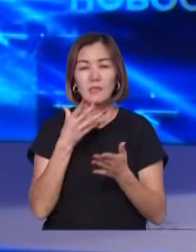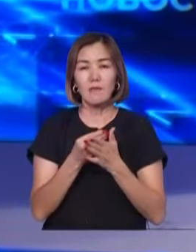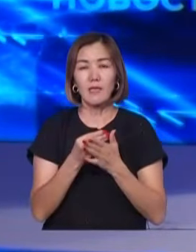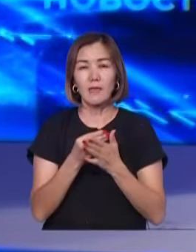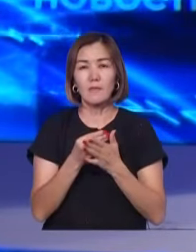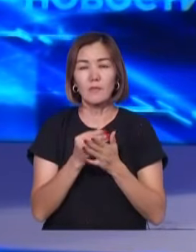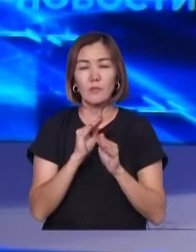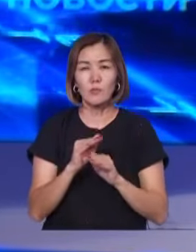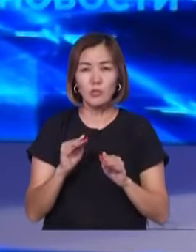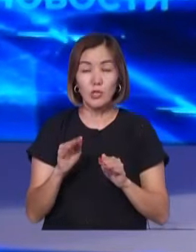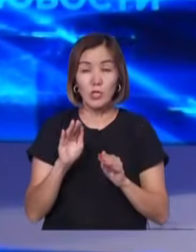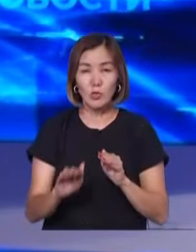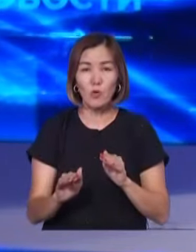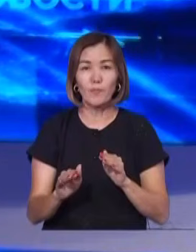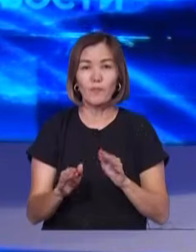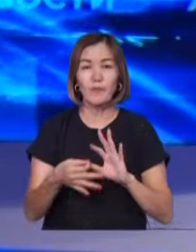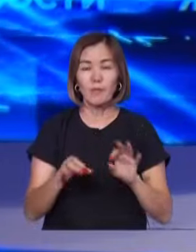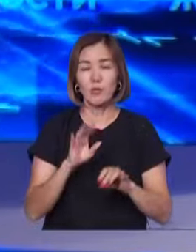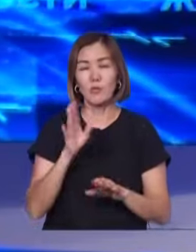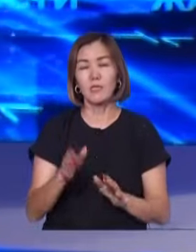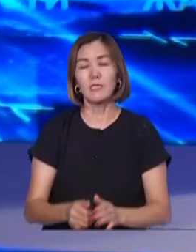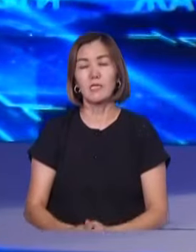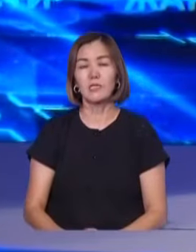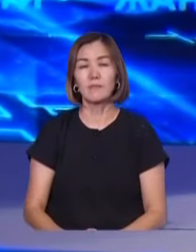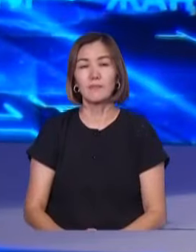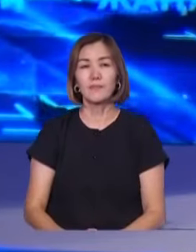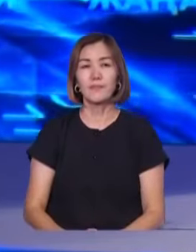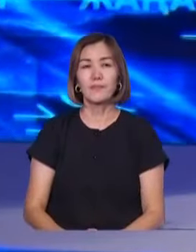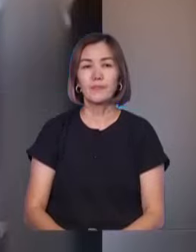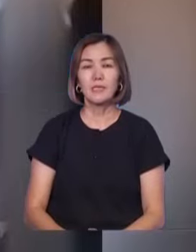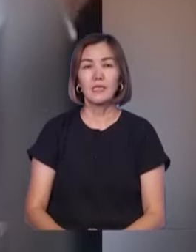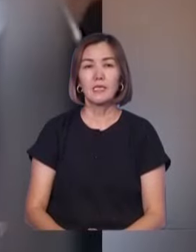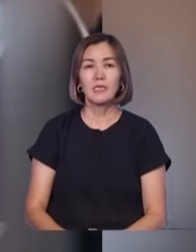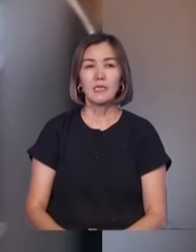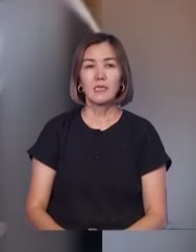поделился со своим талантливым учеником подробнее в материале сюжета